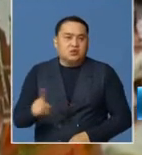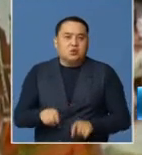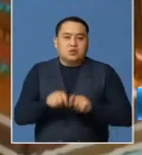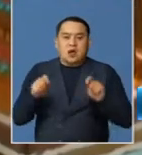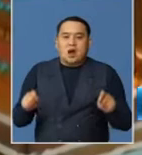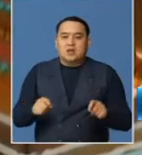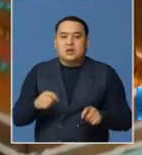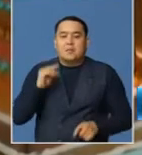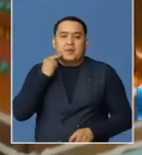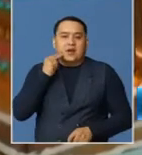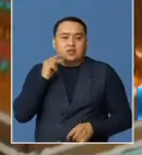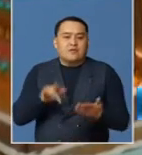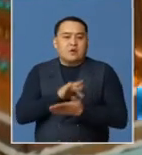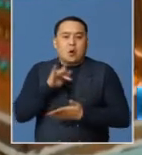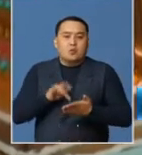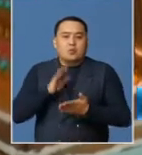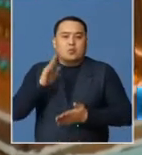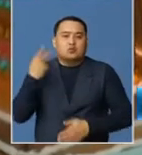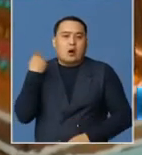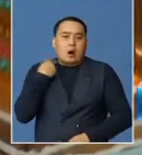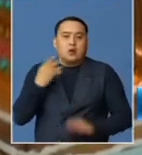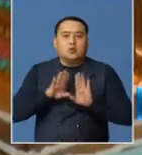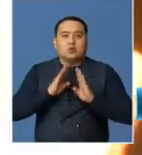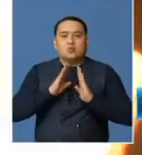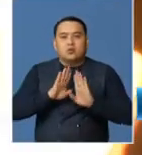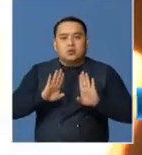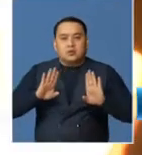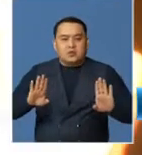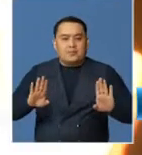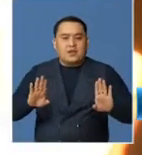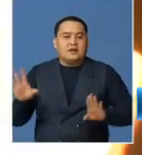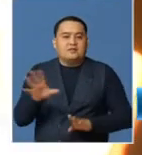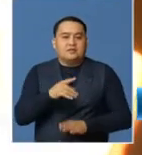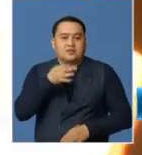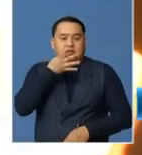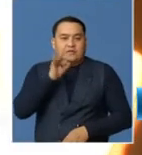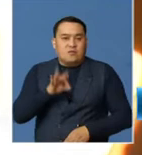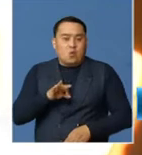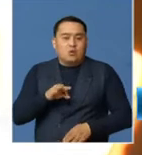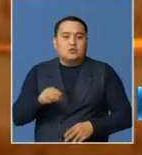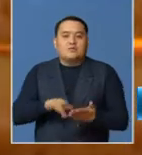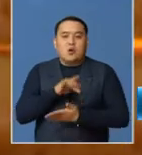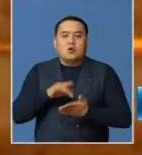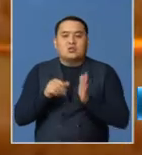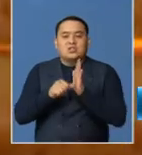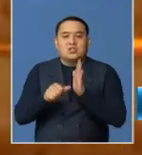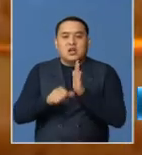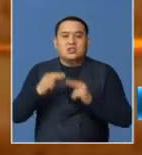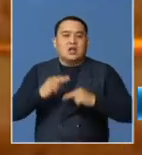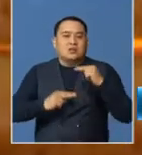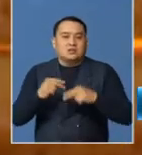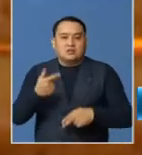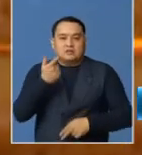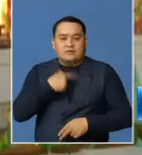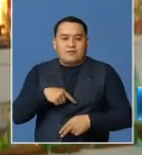создать пряничный город будущего в Лондонском музее V&A. В съедобном городе более 60 сооружений,